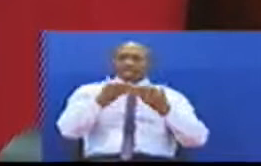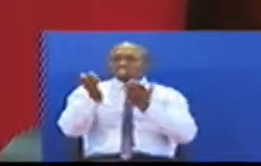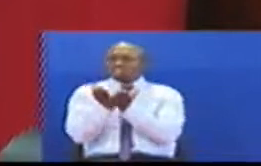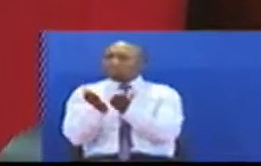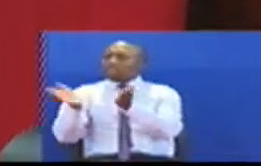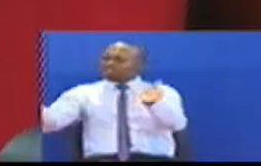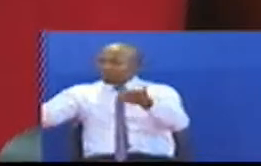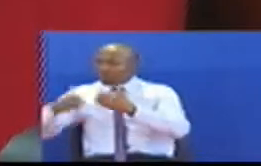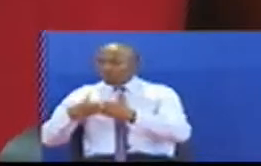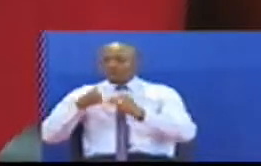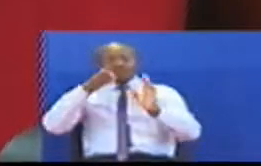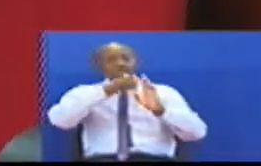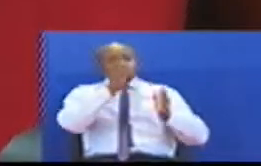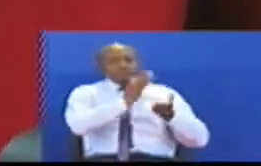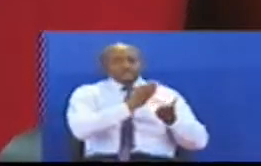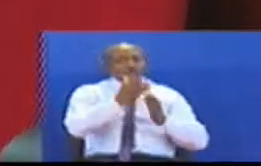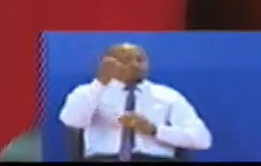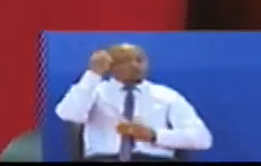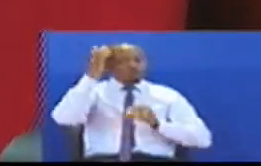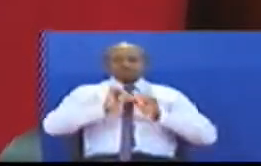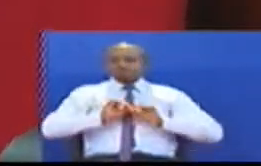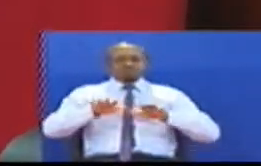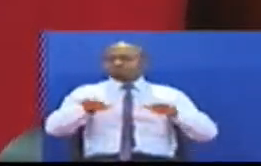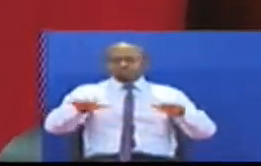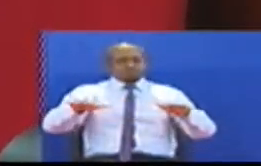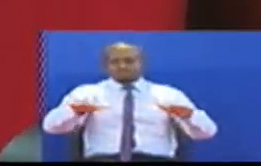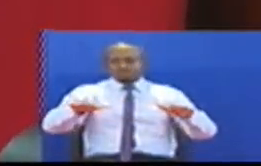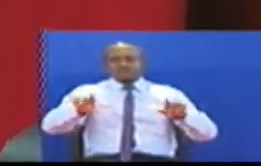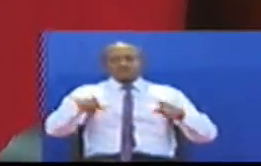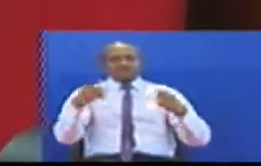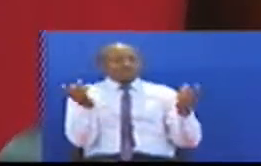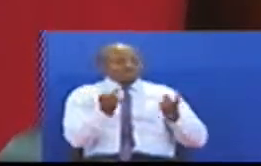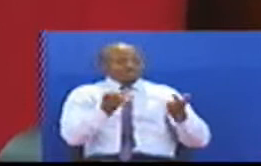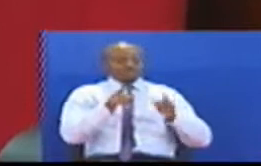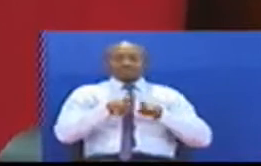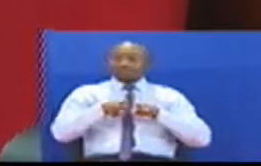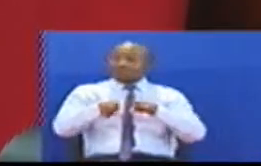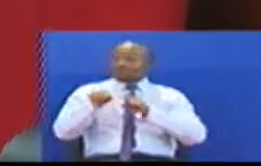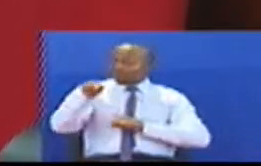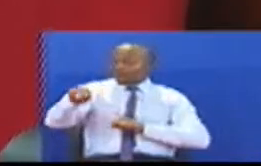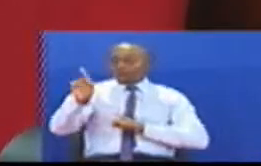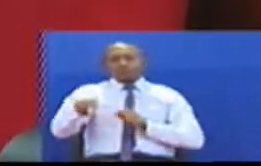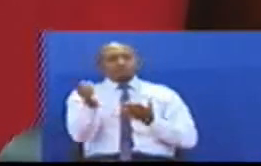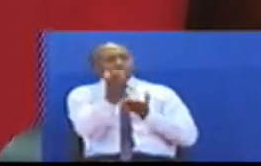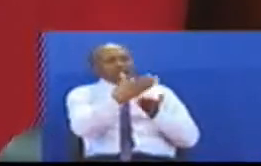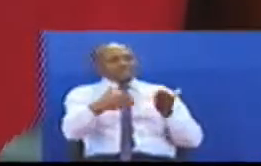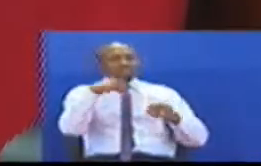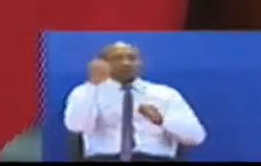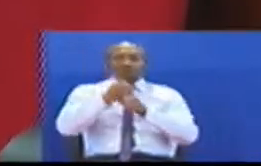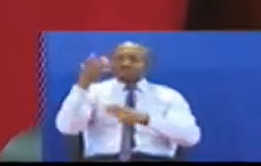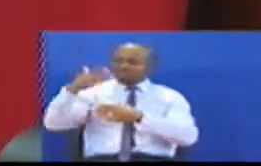ni katika kuhakikisha kwamba huu ugonjwa hauenei. Lakini sambamba na hilo sasa, kuna baadhi ya